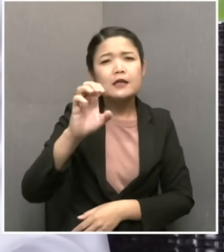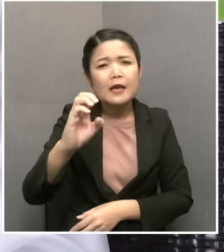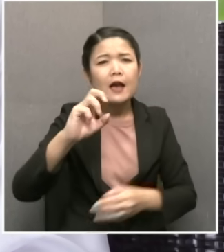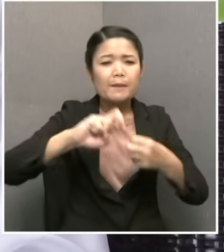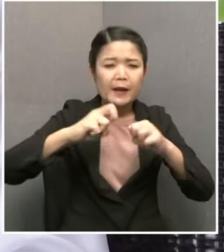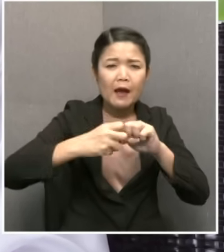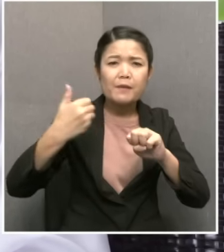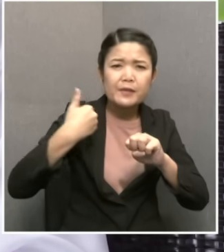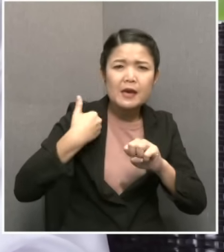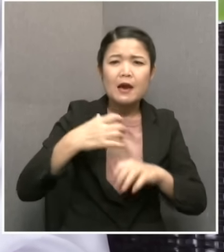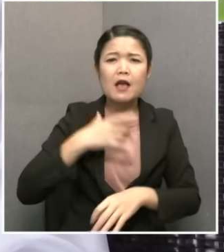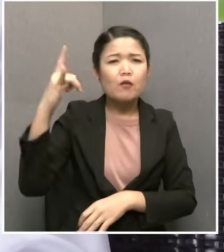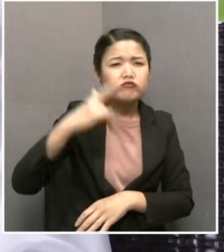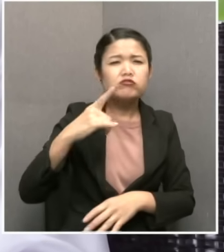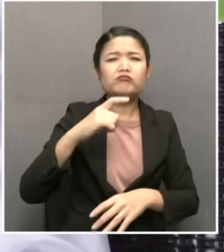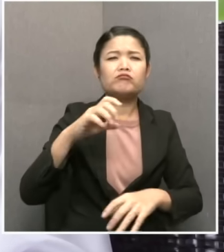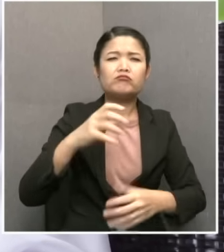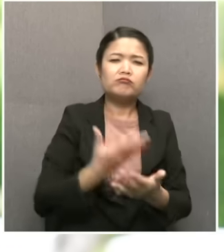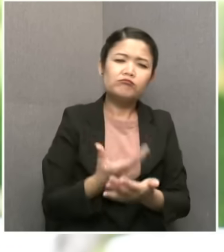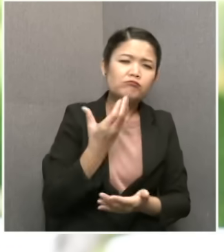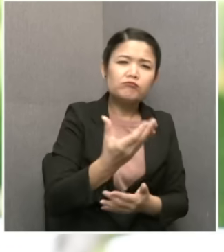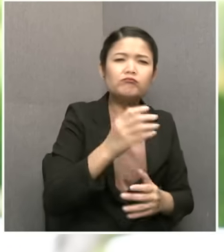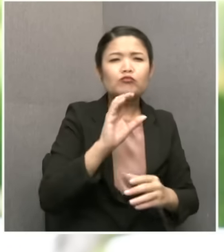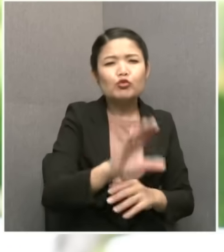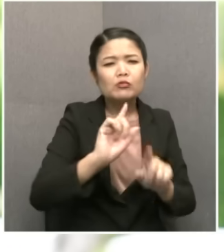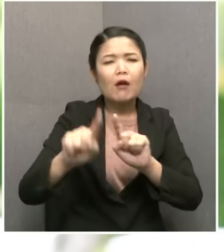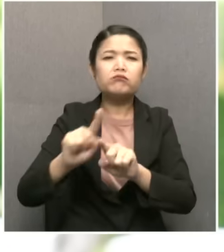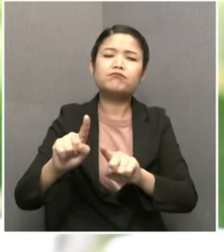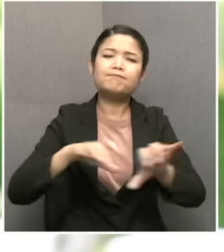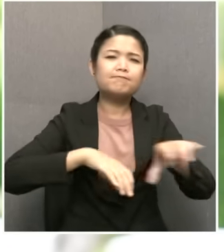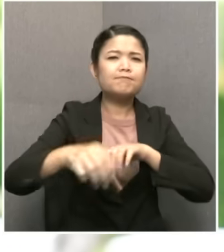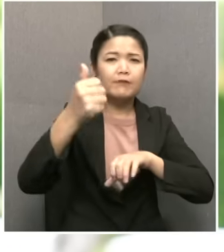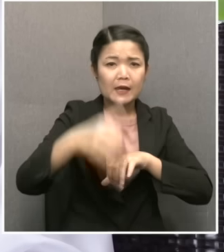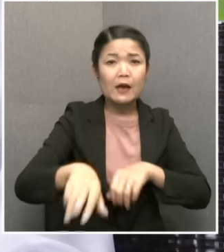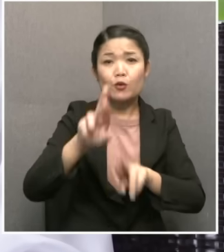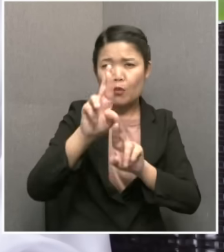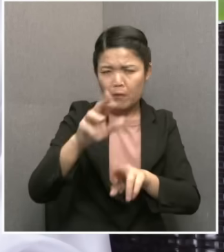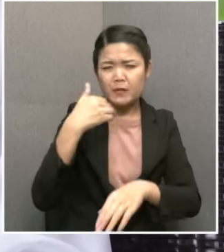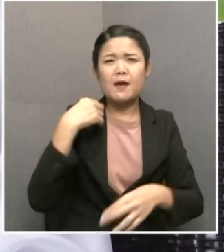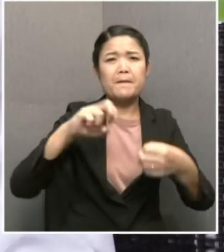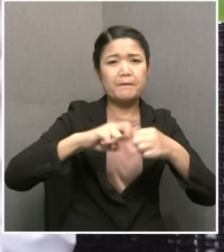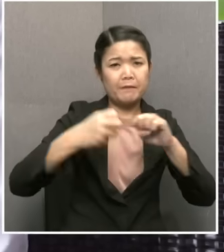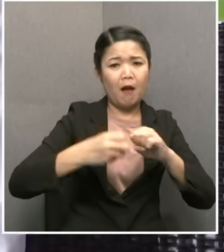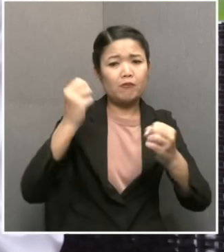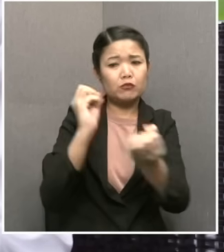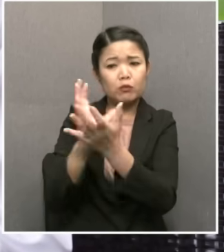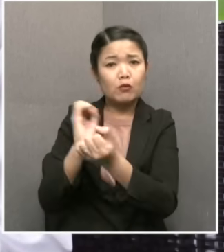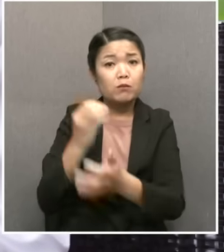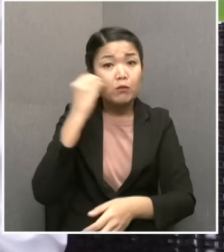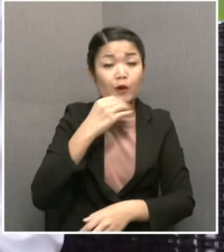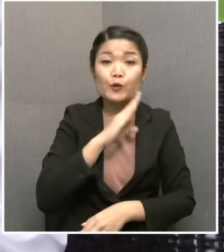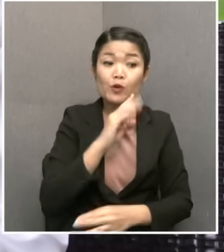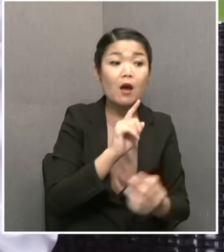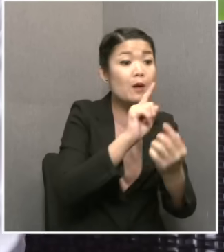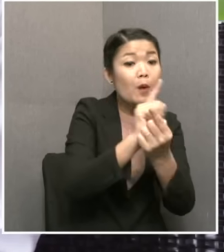ได้เรื่องพวกนี้ถ้าแก้ปุ๊บนะฮะมันจะเดินหน้าต้องระวังนะครับคือมันมีปัญหามาหลายครั้งหลายประเทศ คือการพบกันเนี่ย